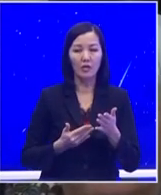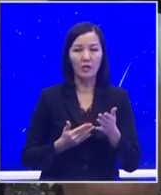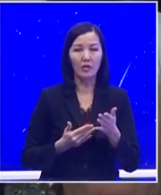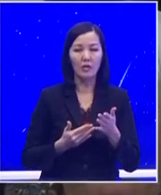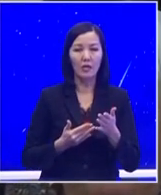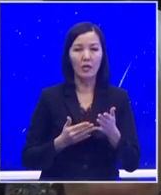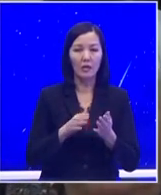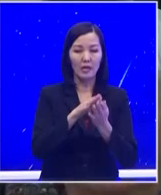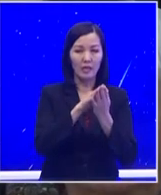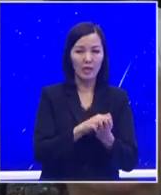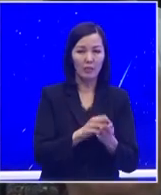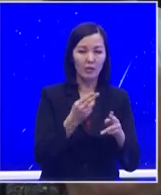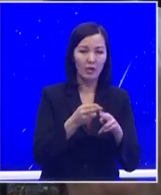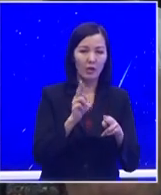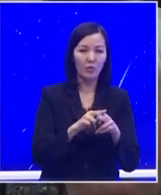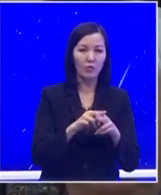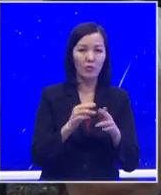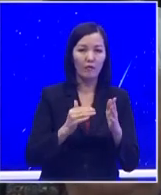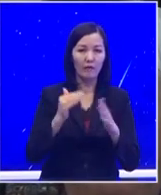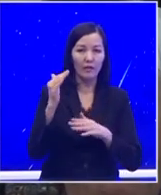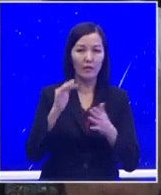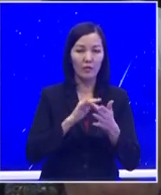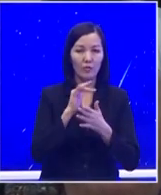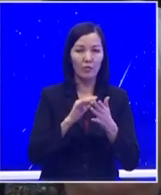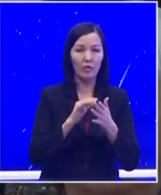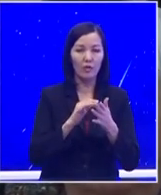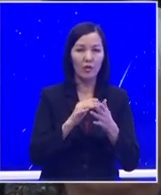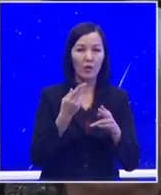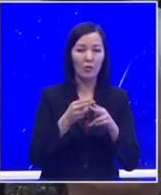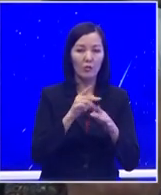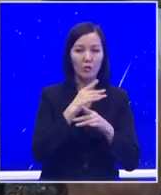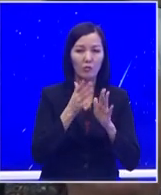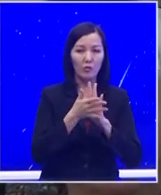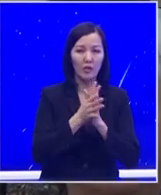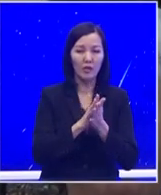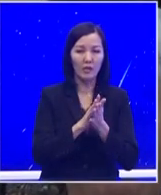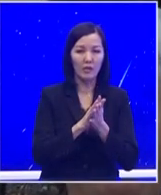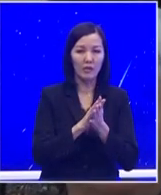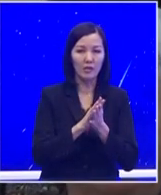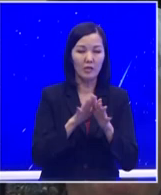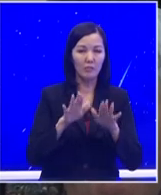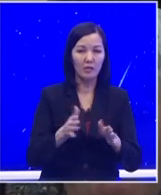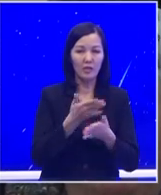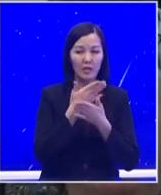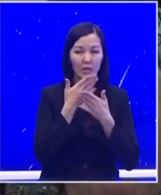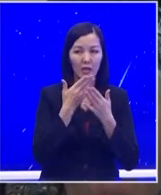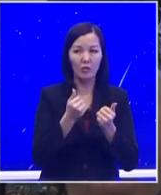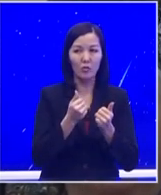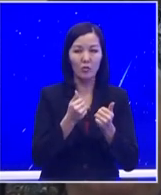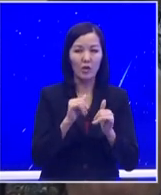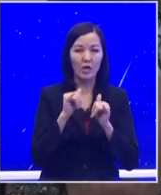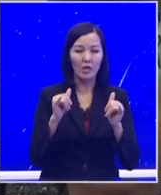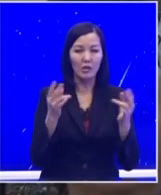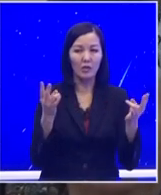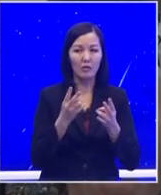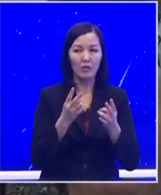Кладбище, которое находится в верхней части города, с каждым годом переполняется. Еще несколько могилок, и там уже места не останется. Как-нибудь расширить бы его,